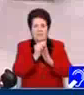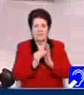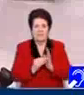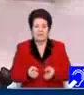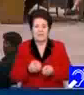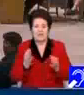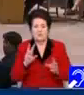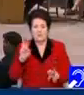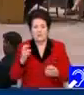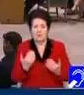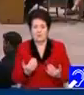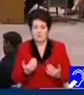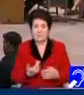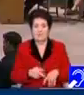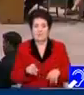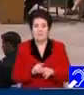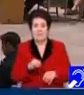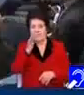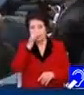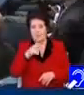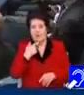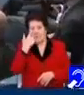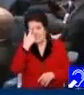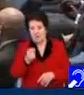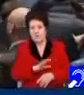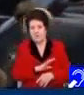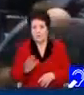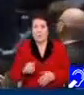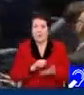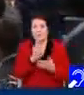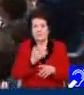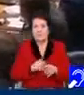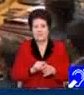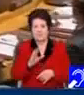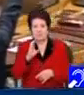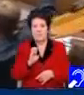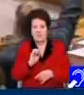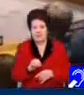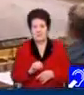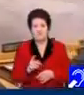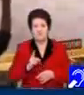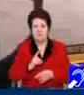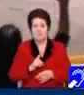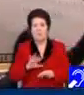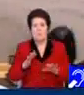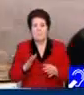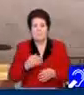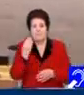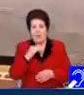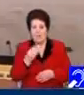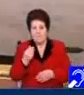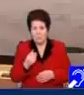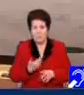subiectului respectiv. Autoritățile de la Chișinău au declarat ulterior că nu au renunțat la acest subiect, ci așteaptă un moment mai bun și o susținere